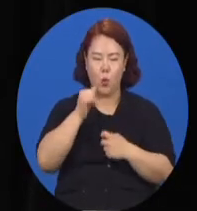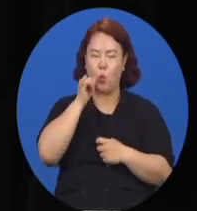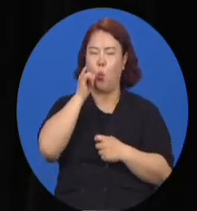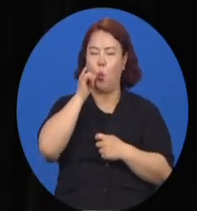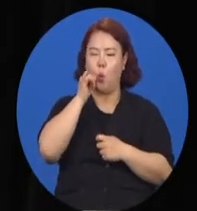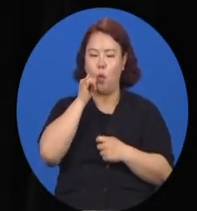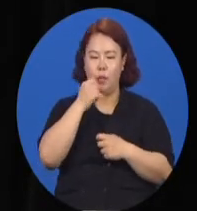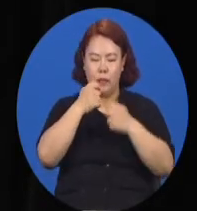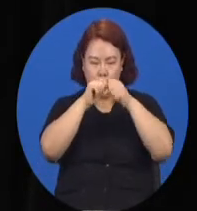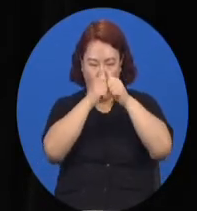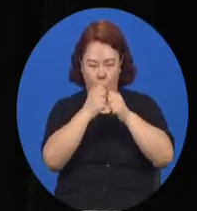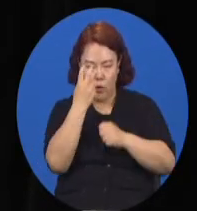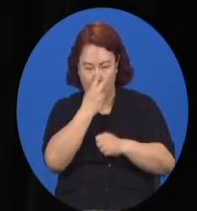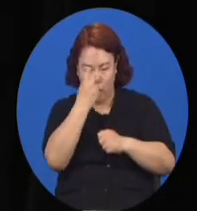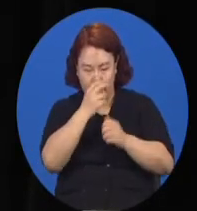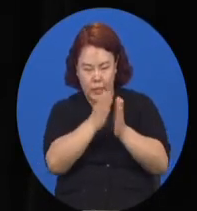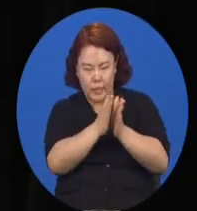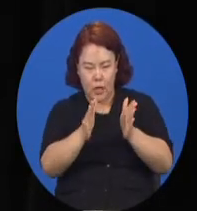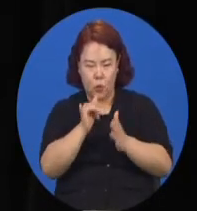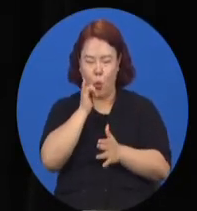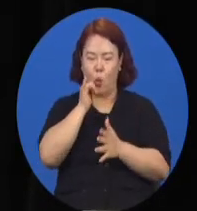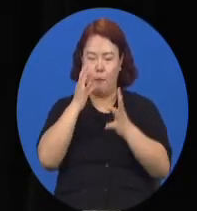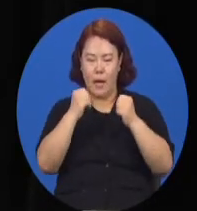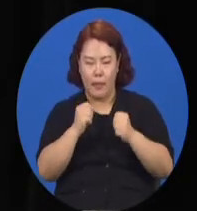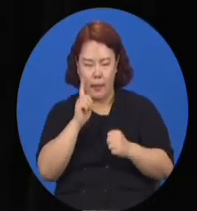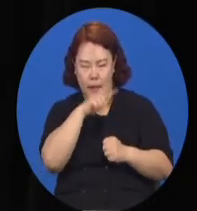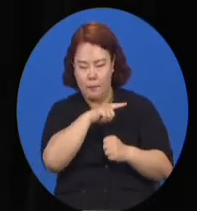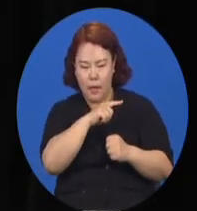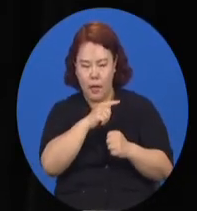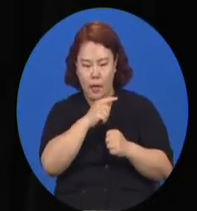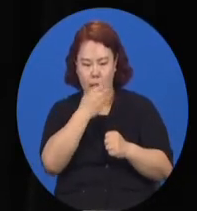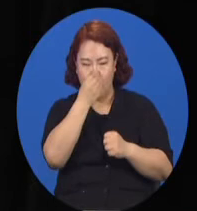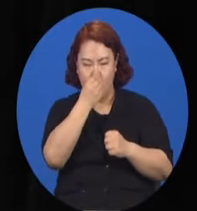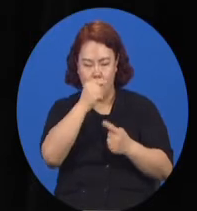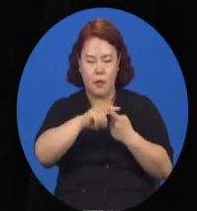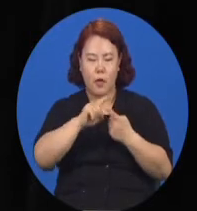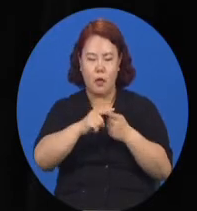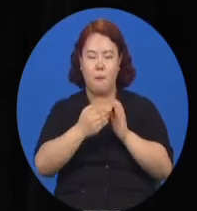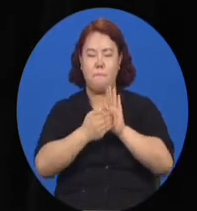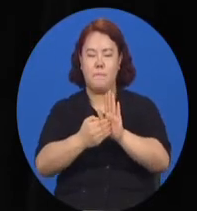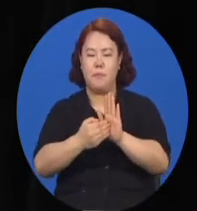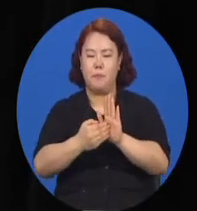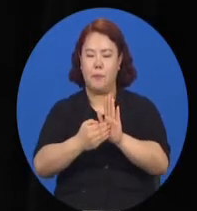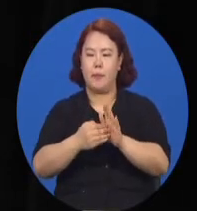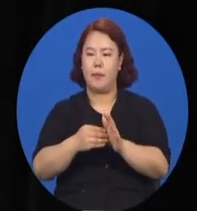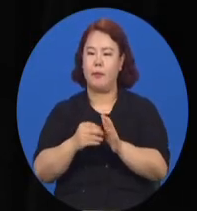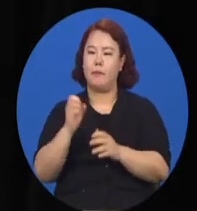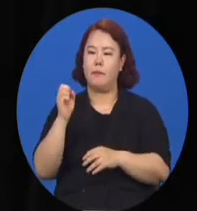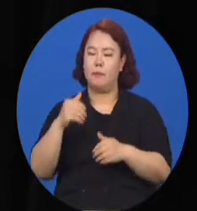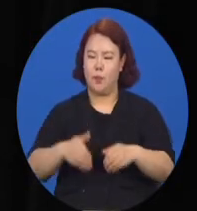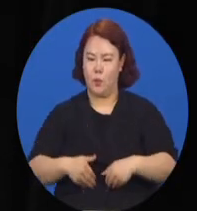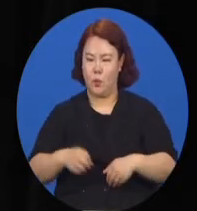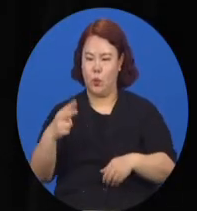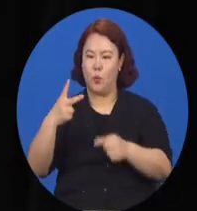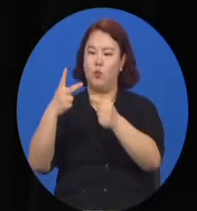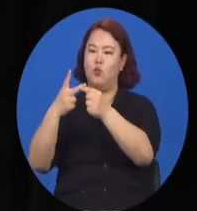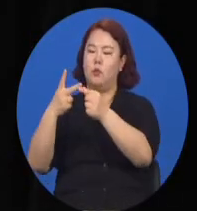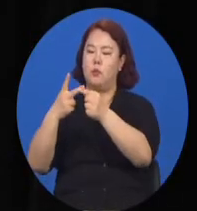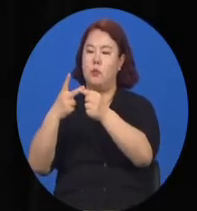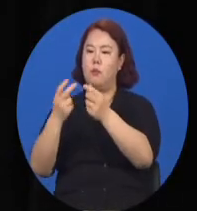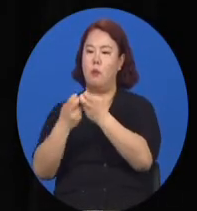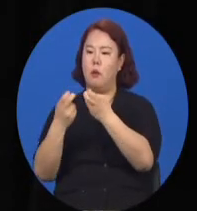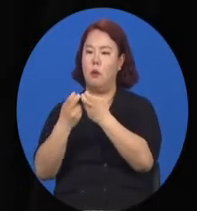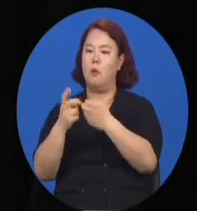실시해서 독성이 강한 그런 나쁜 폐기물들은 반입을 억제를 하고 그다음에 두 번째